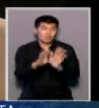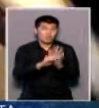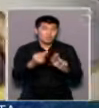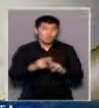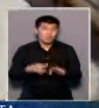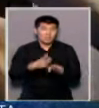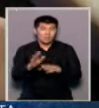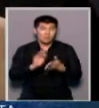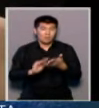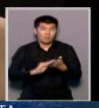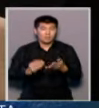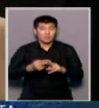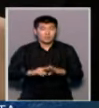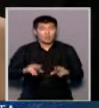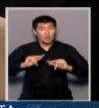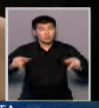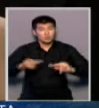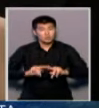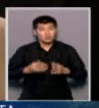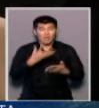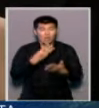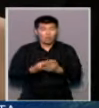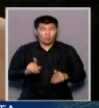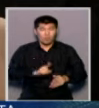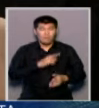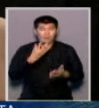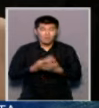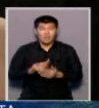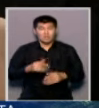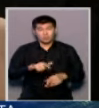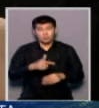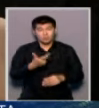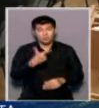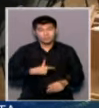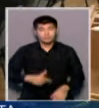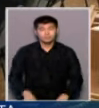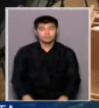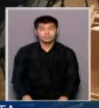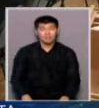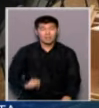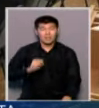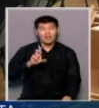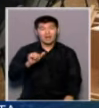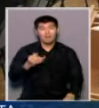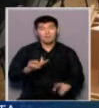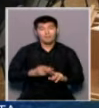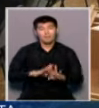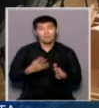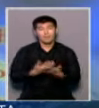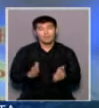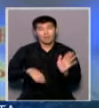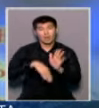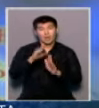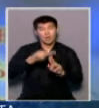стал литератором, поэтом, педагогом. Эта профессия соответствует моему характеру. Абат Кенжегалиулы, обладающий